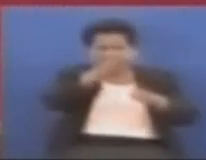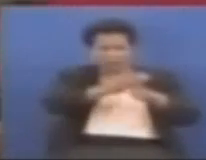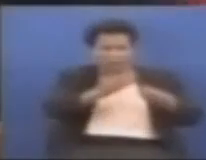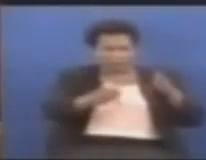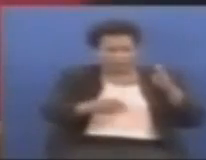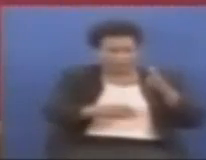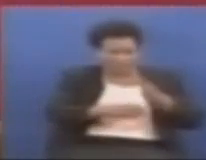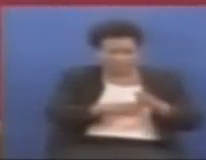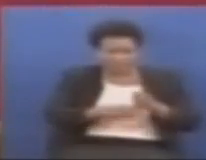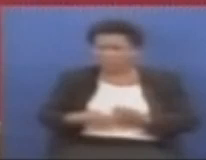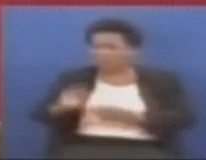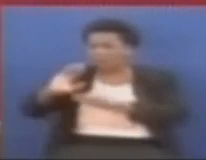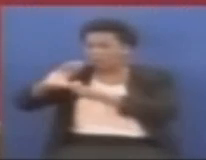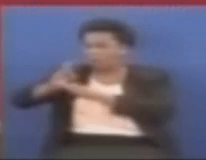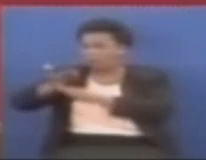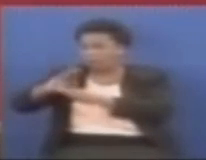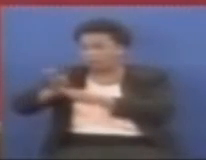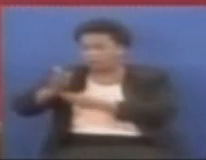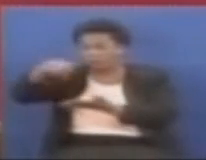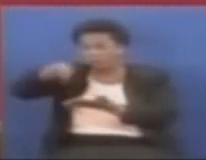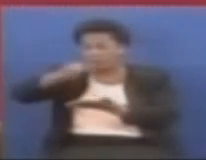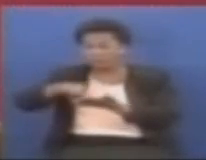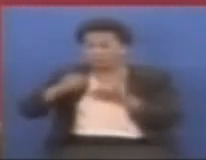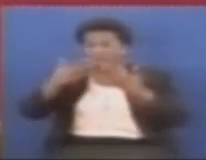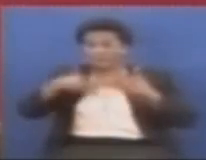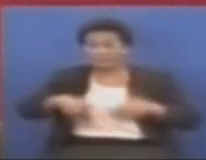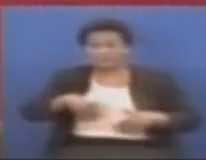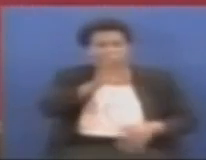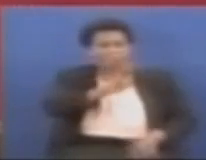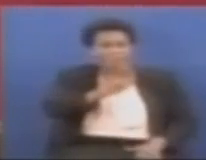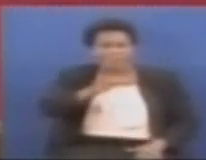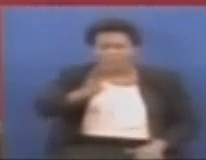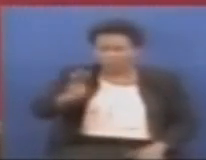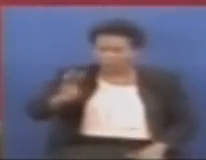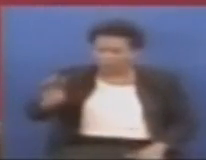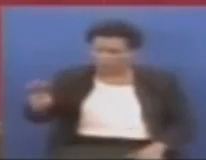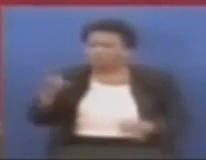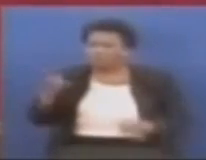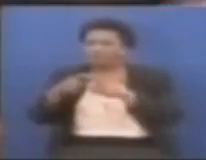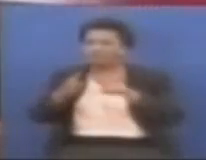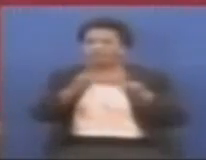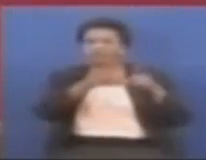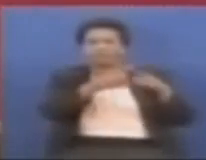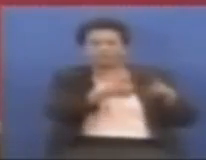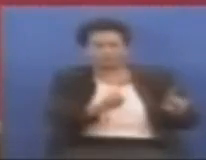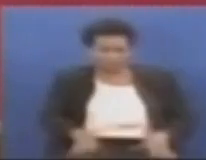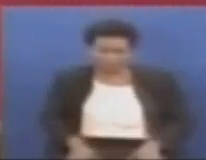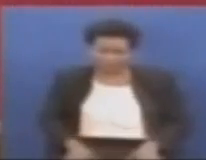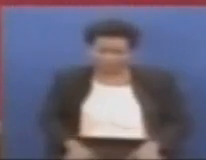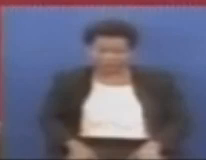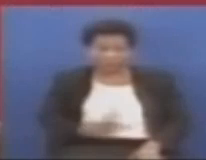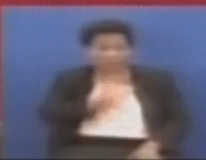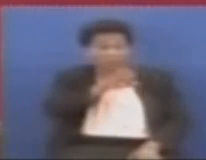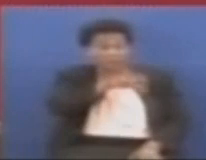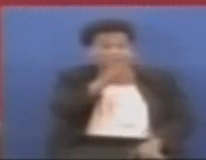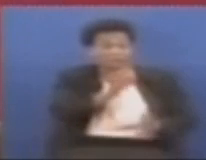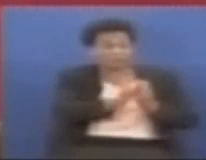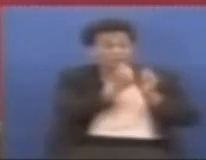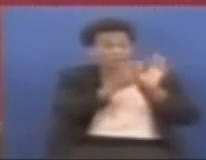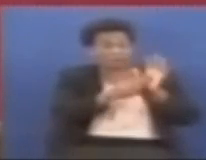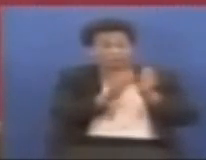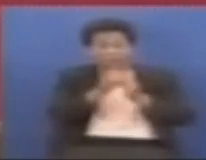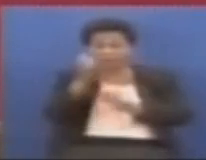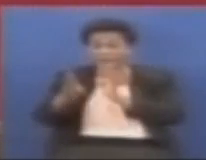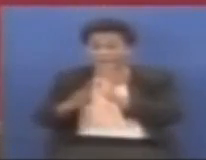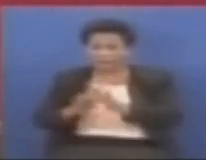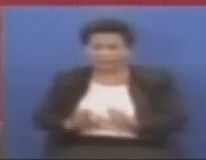wa vituo vya kutolea huduma za afya kwenye halmashauri mbalimbali nchini. Katika mwaka wa fedha 2017-18 na